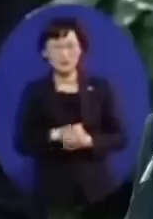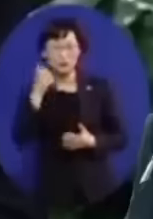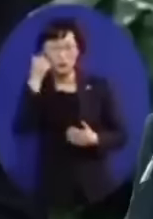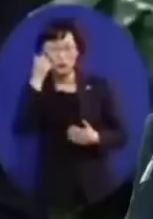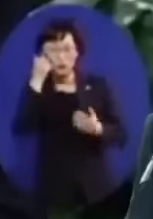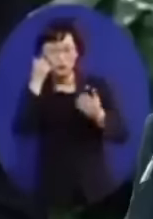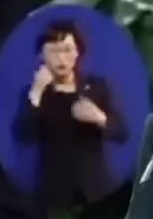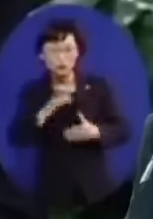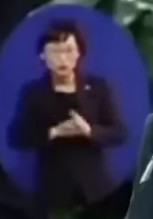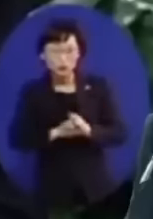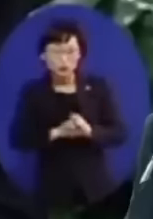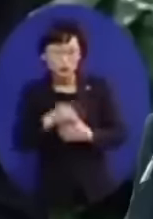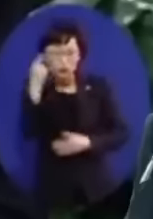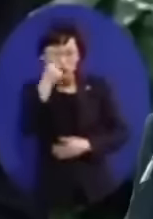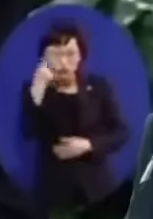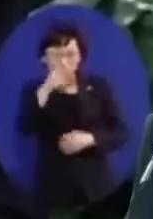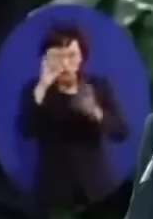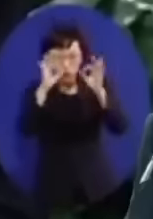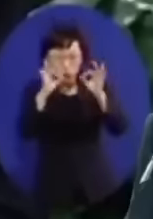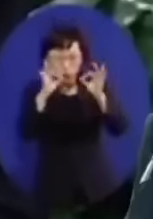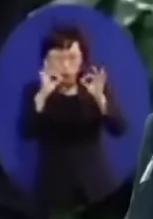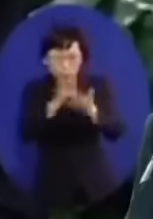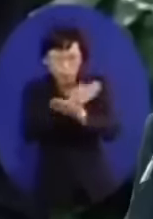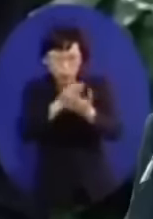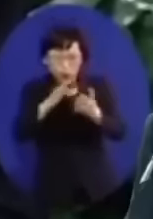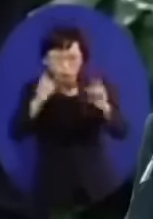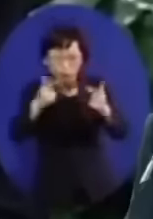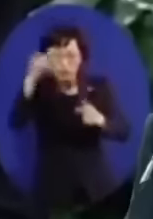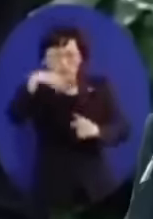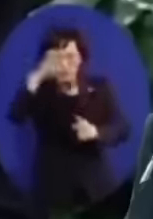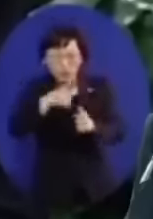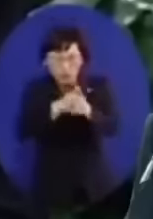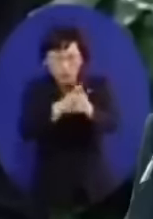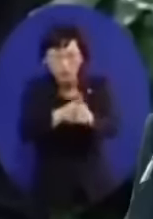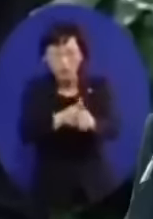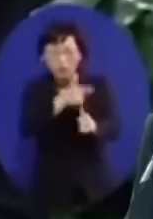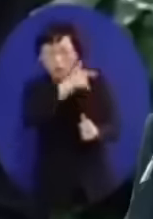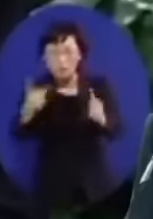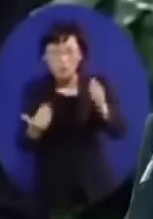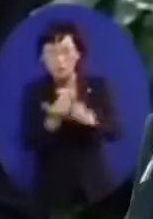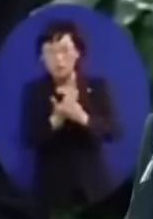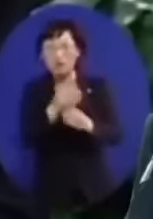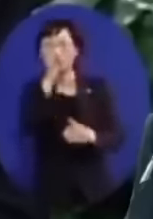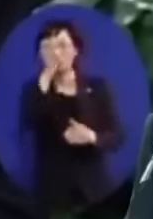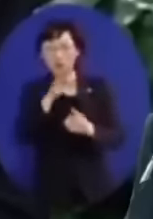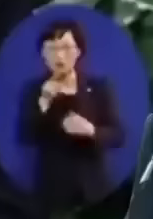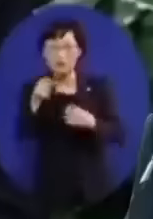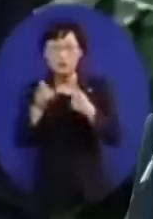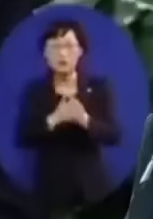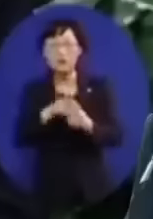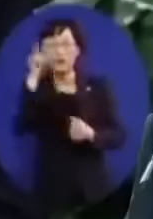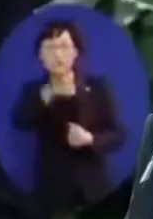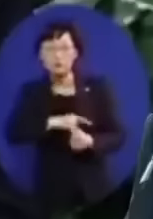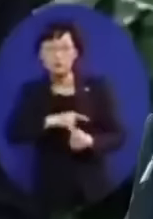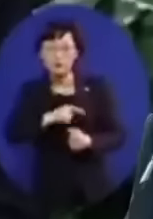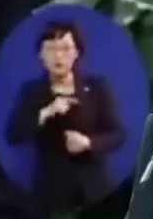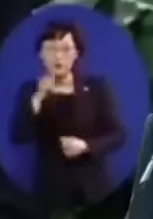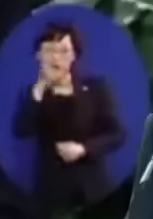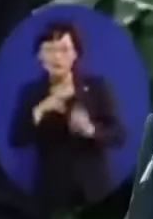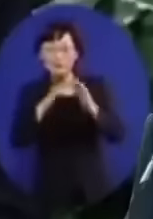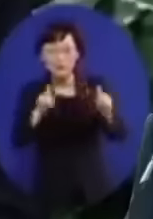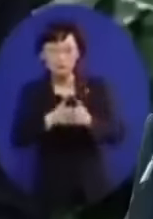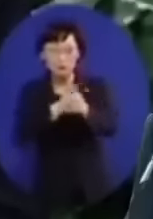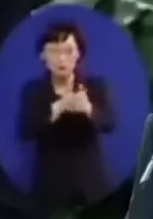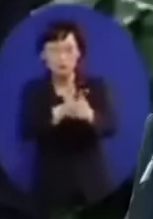누구도 분별하지 않고 그냥 막 따라 나섰다가는 큰일 나는 것입니다. 그러므로 나쁜 악한 사람을